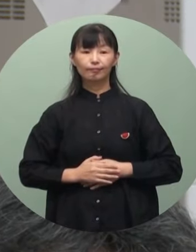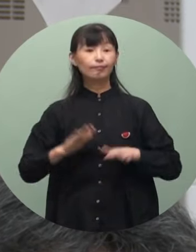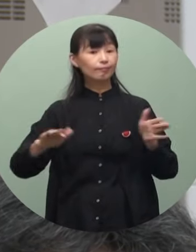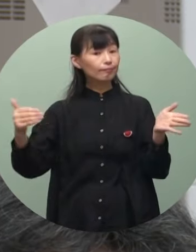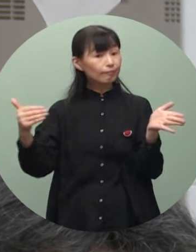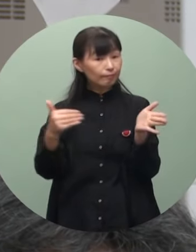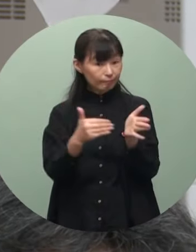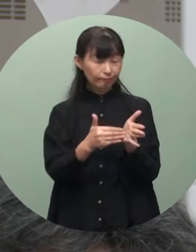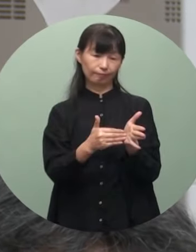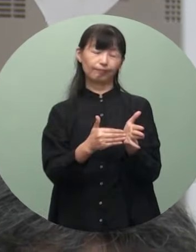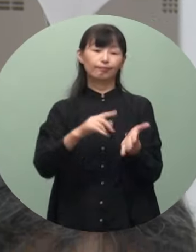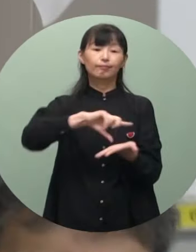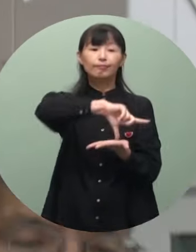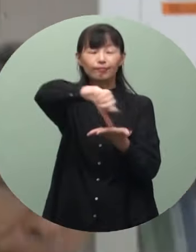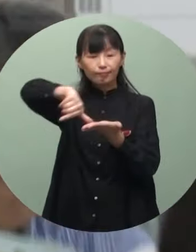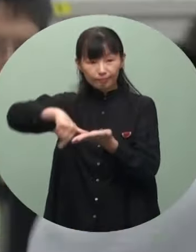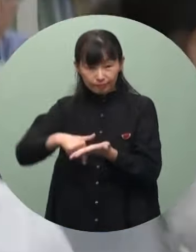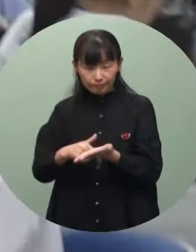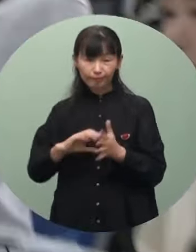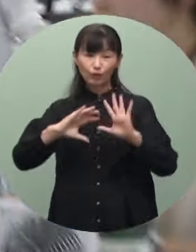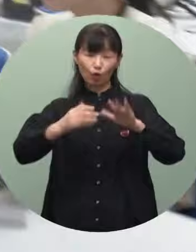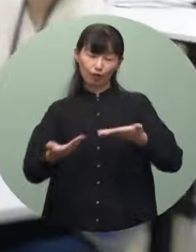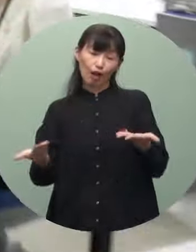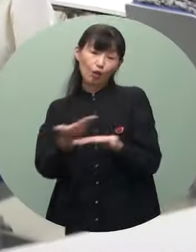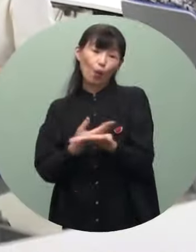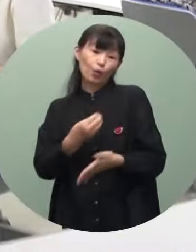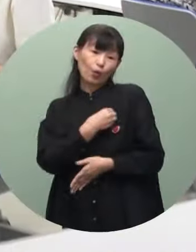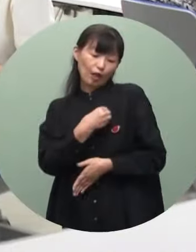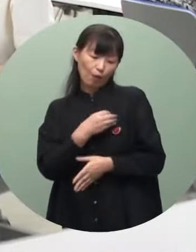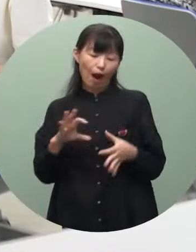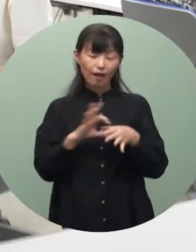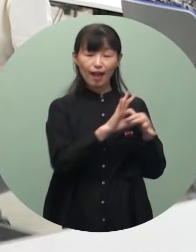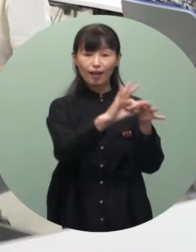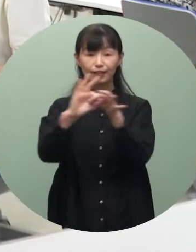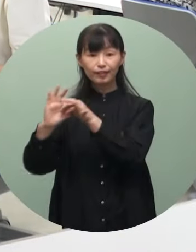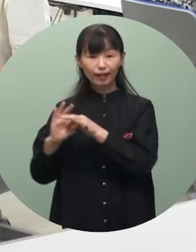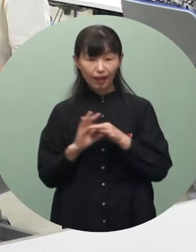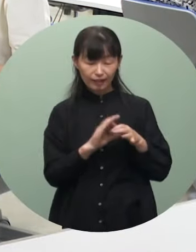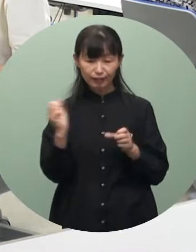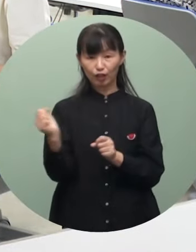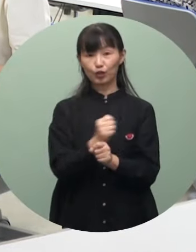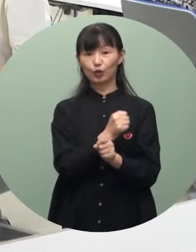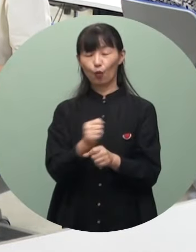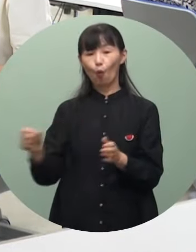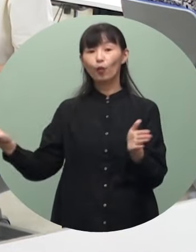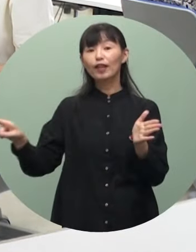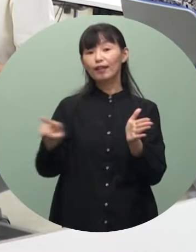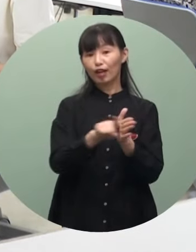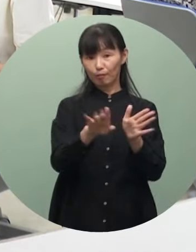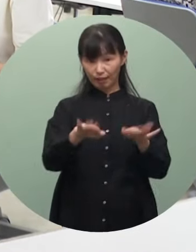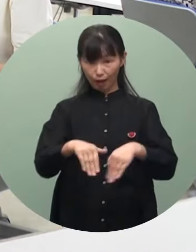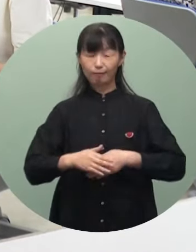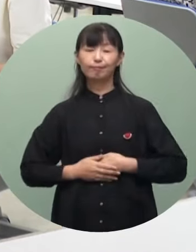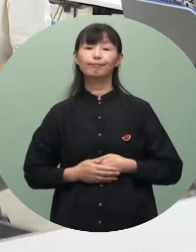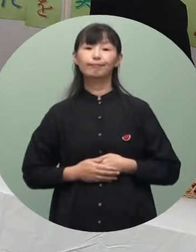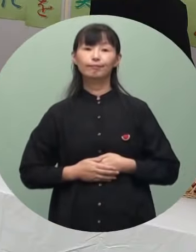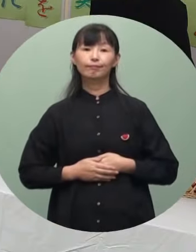これまでも石川中央都市圏の国際交流員は連携して国際交流事業を行ってきました。